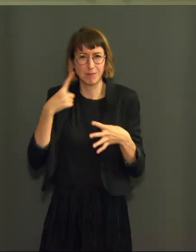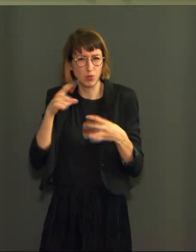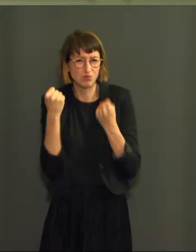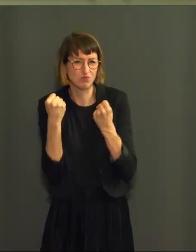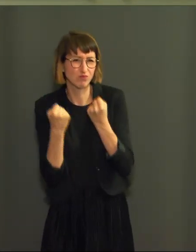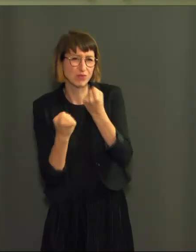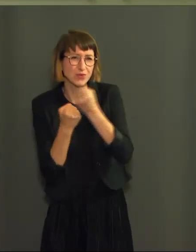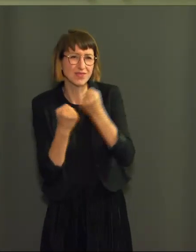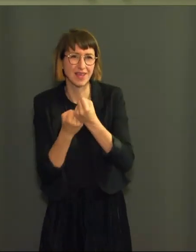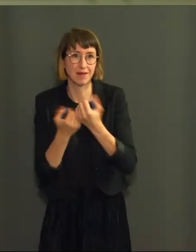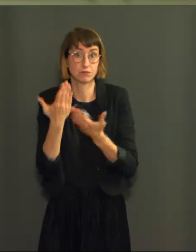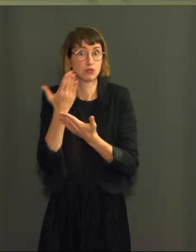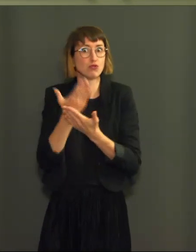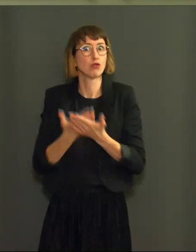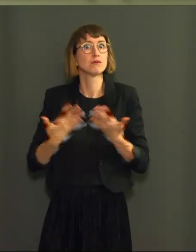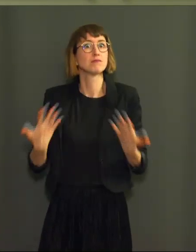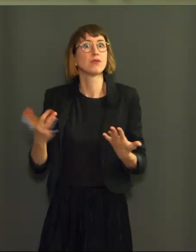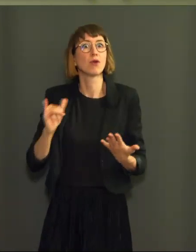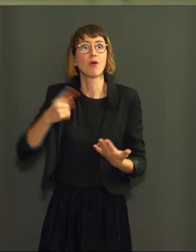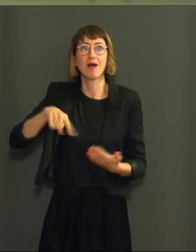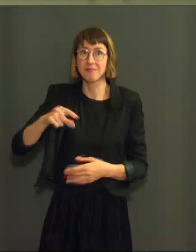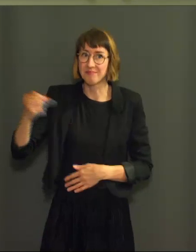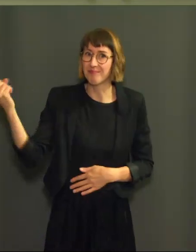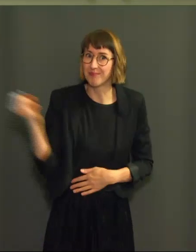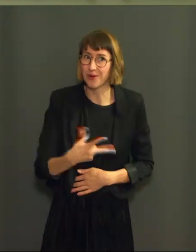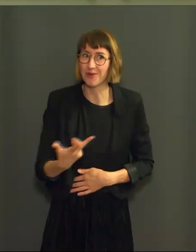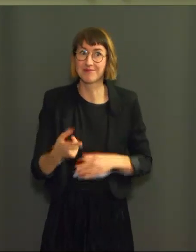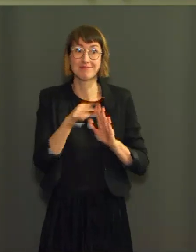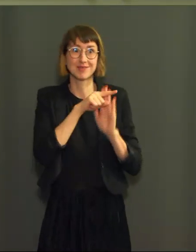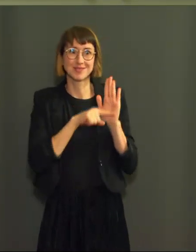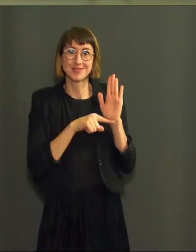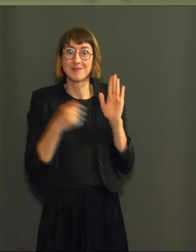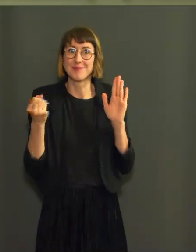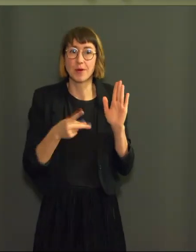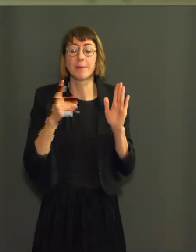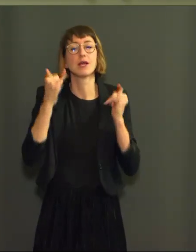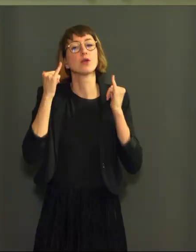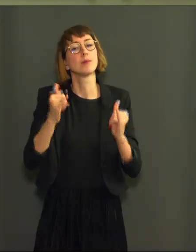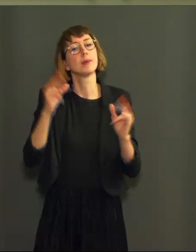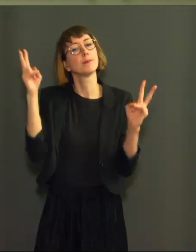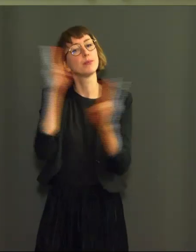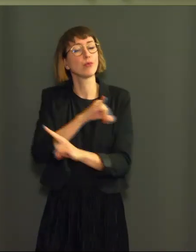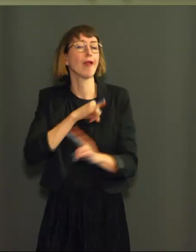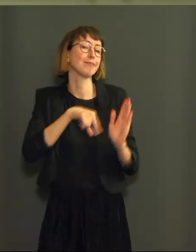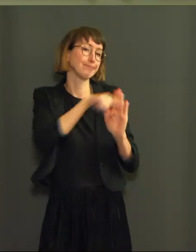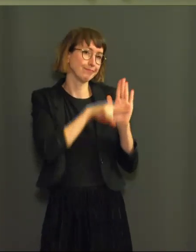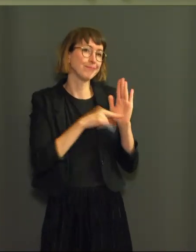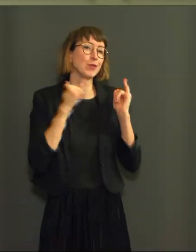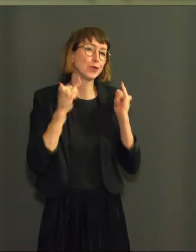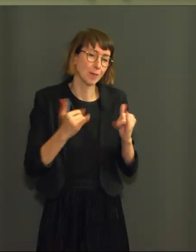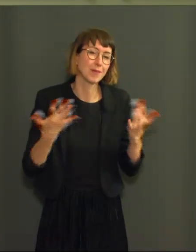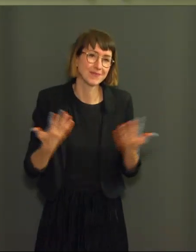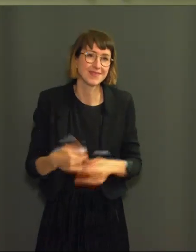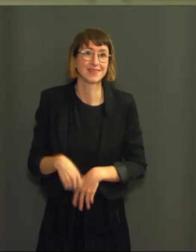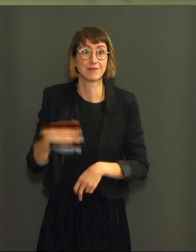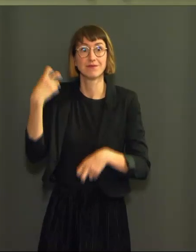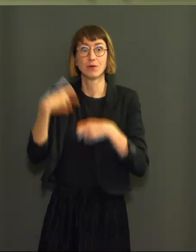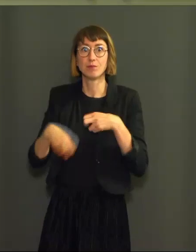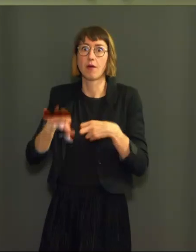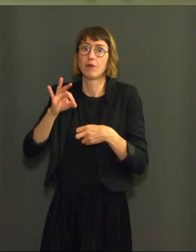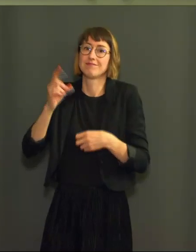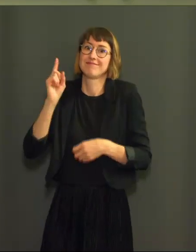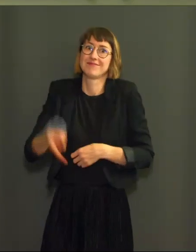le permet, mais nous devons évidemment tenir compte d'un certain nombre de précautions. Le football doit être une fête. L'idée n'est donc pas que quelques jours plus